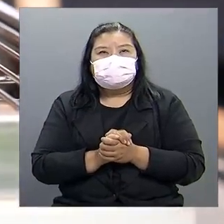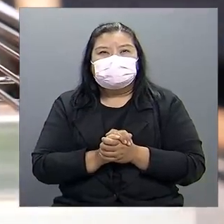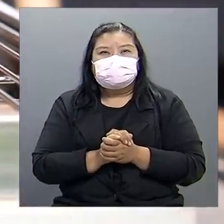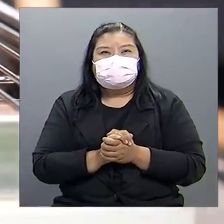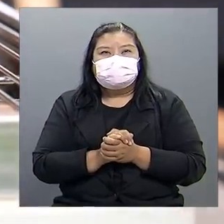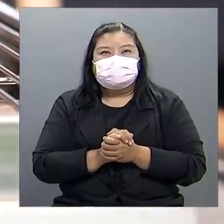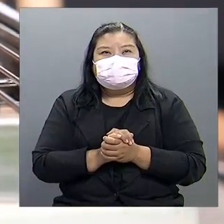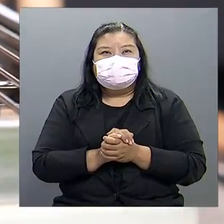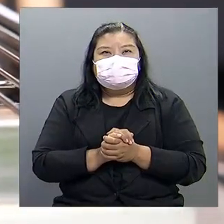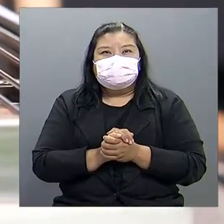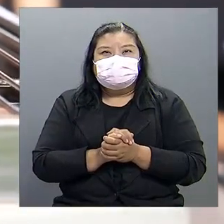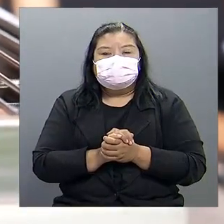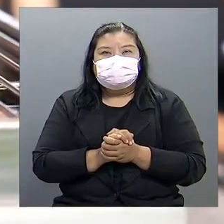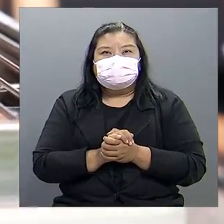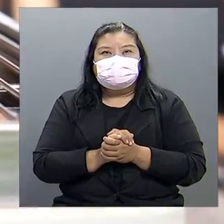โน้ท